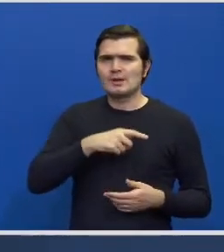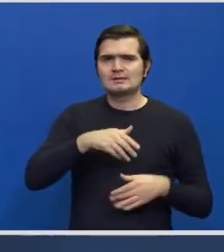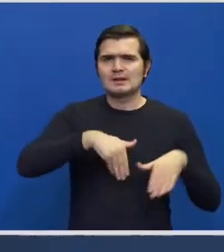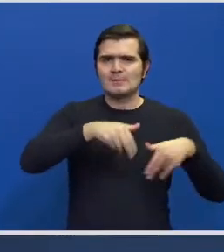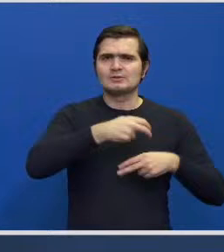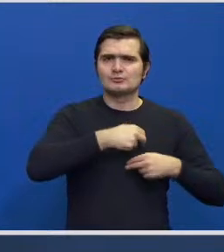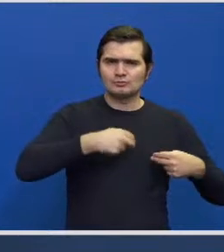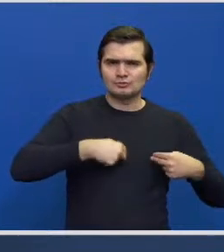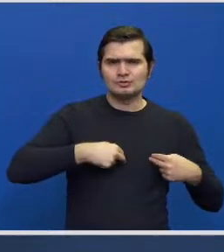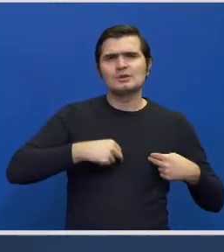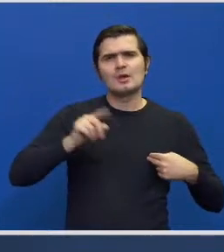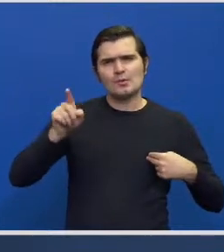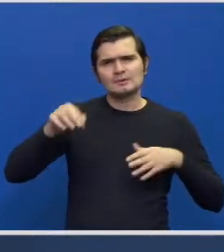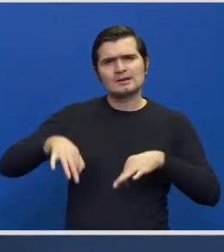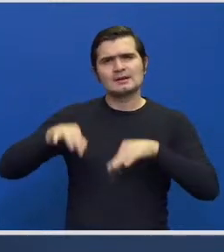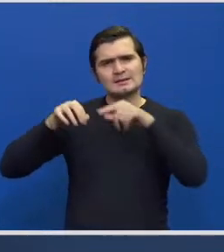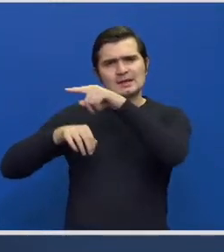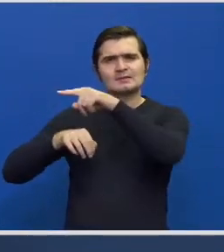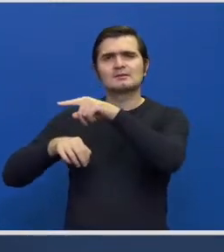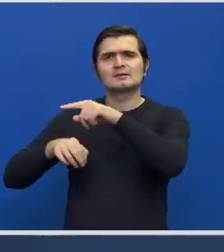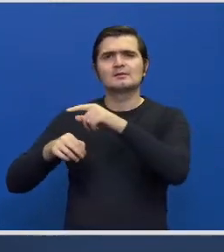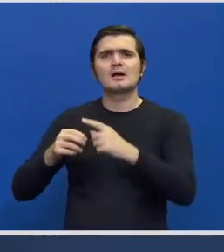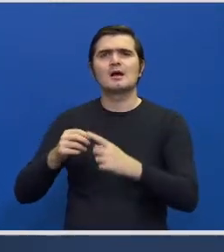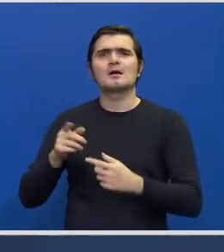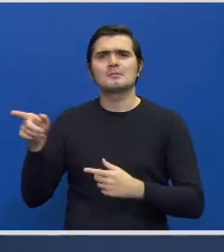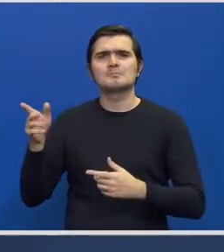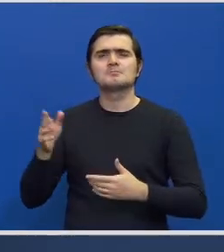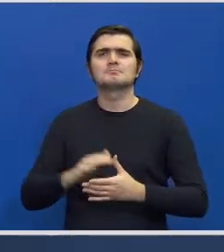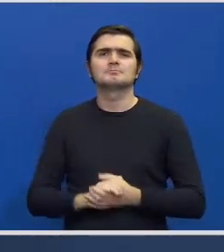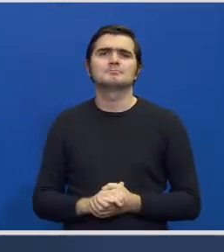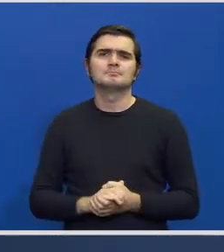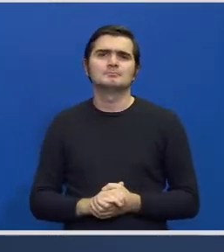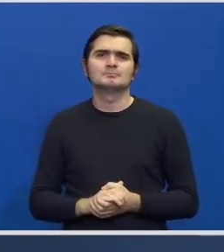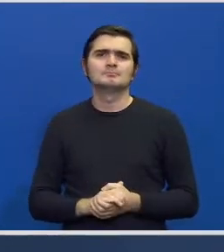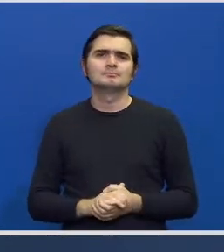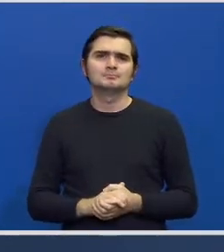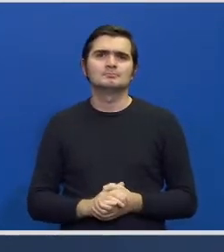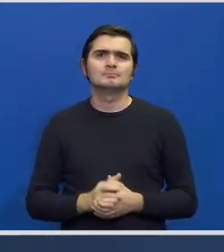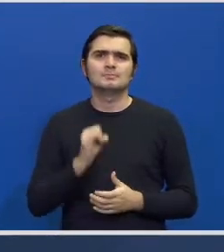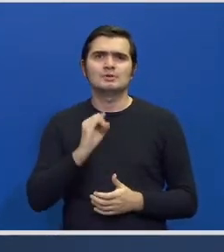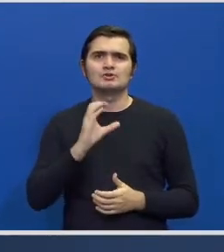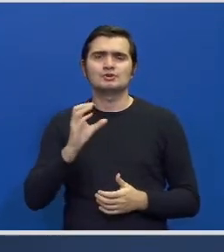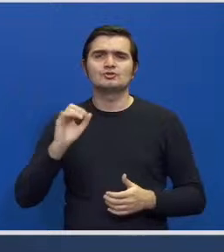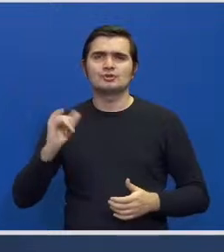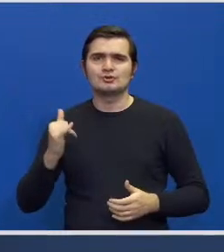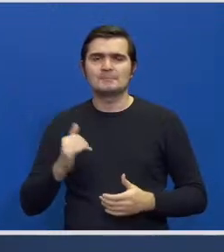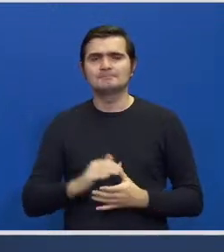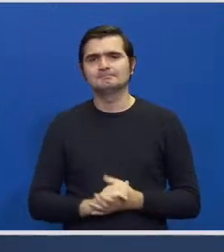cheltuielile de personal care nu se mai regăsesc la Ministerul Justiției se vor regăsi la Ministerul